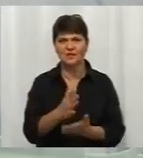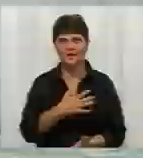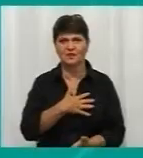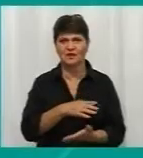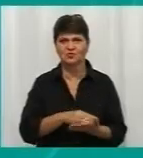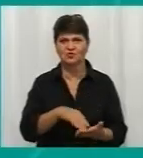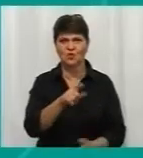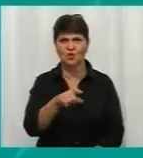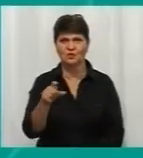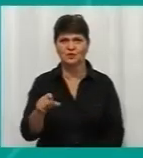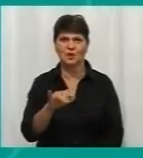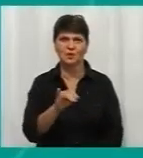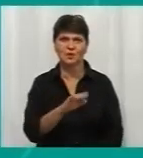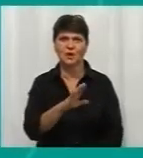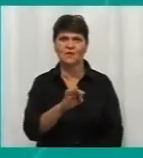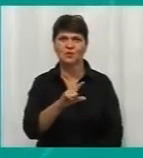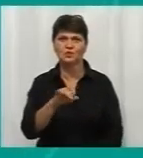Дивимось.